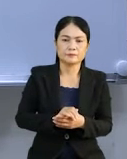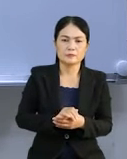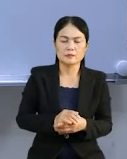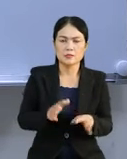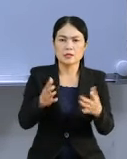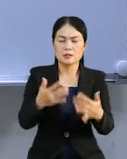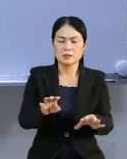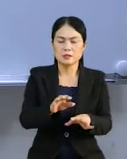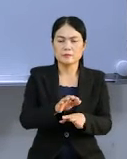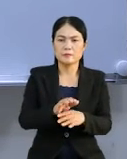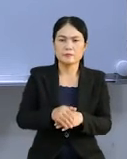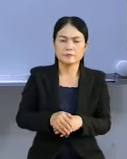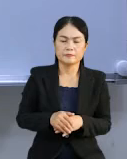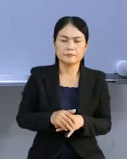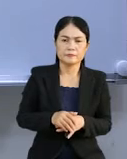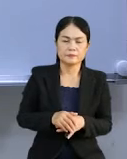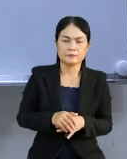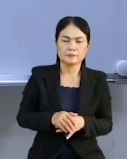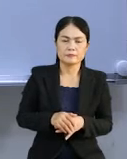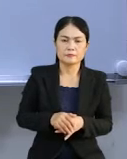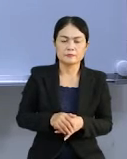Ai nói con?